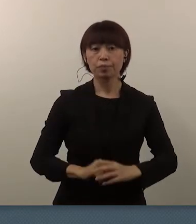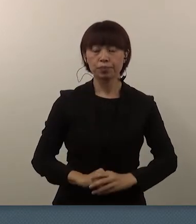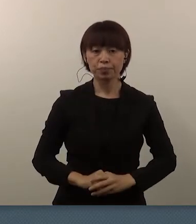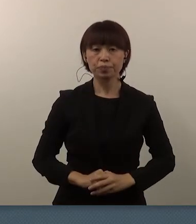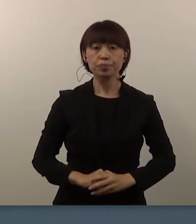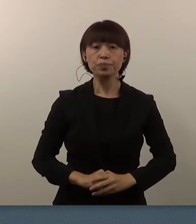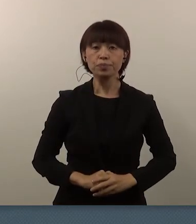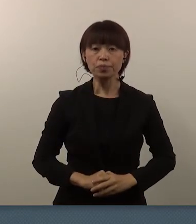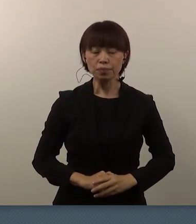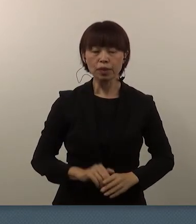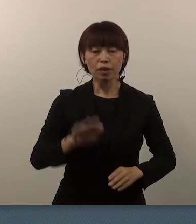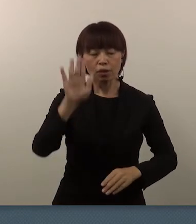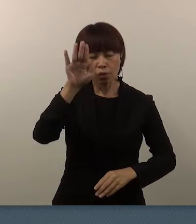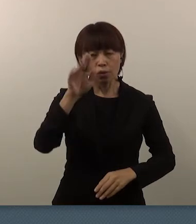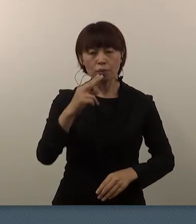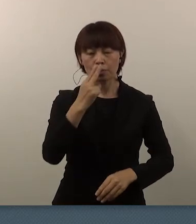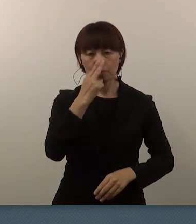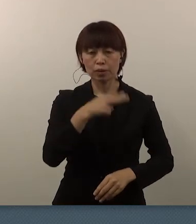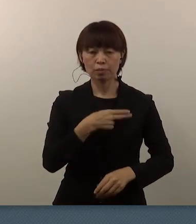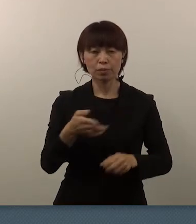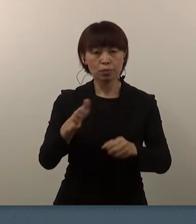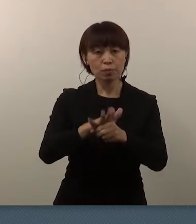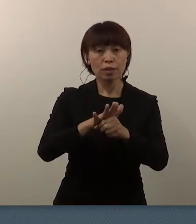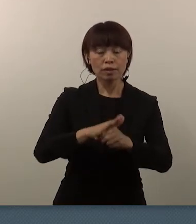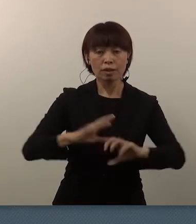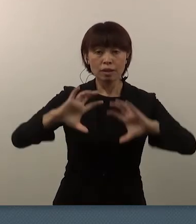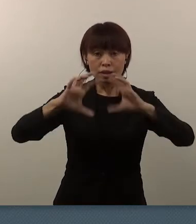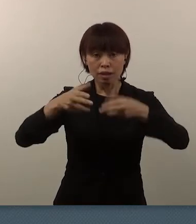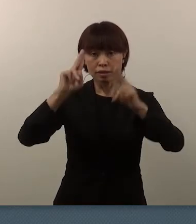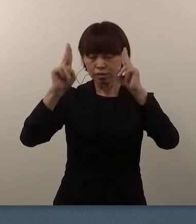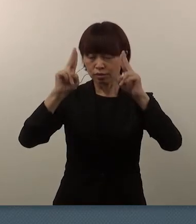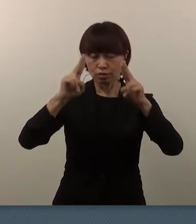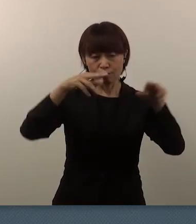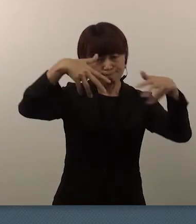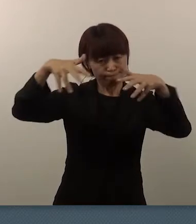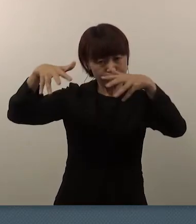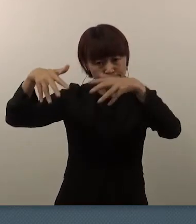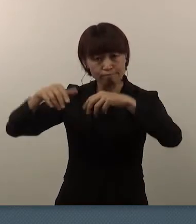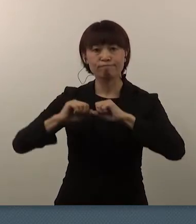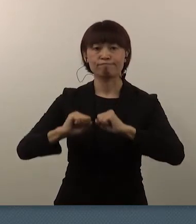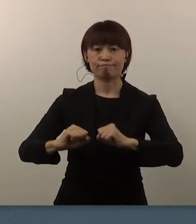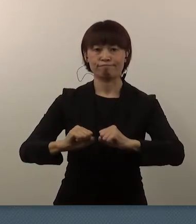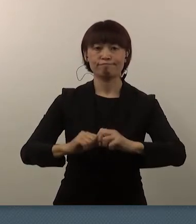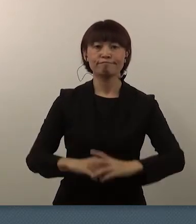じめ国外からの企業誘致に積極的に取り組んでまいります。